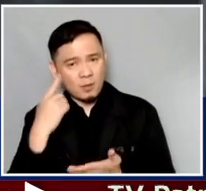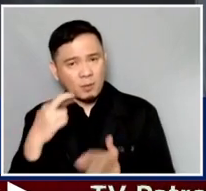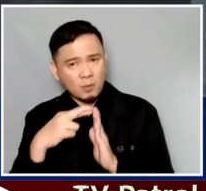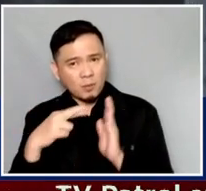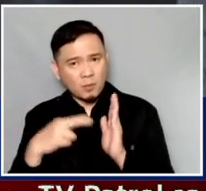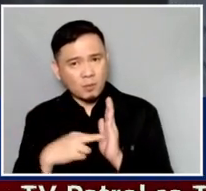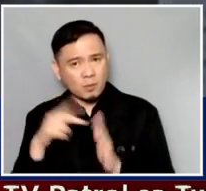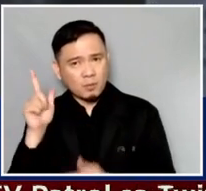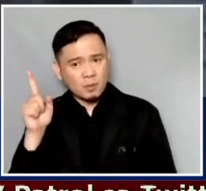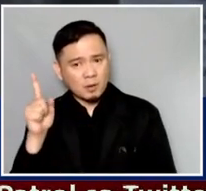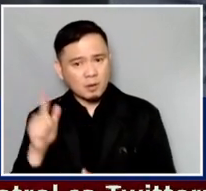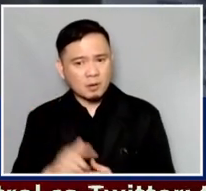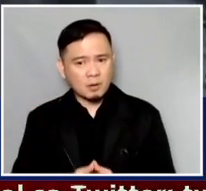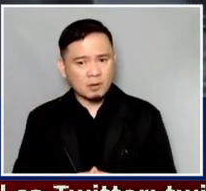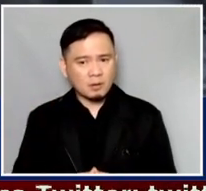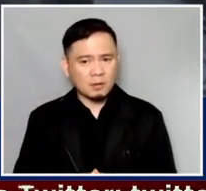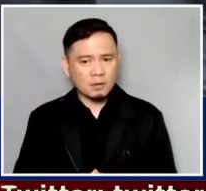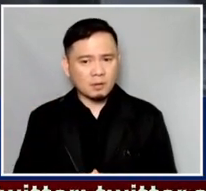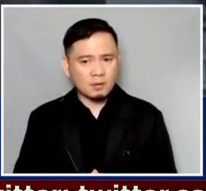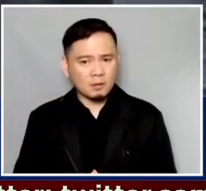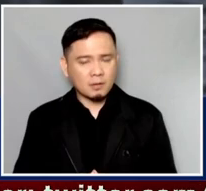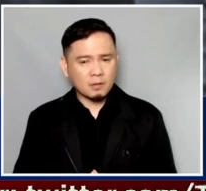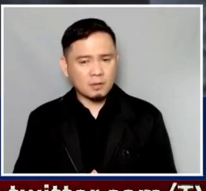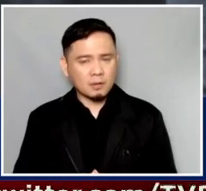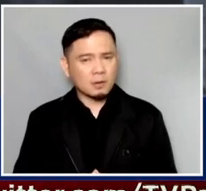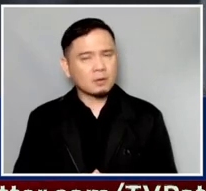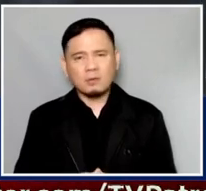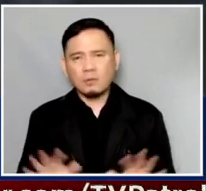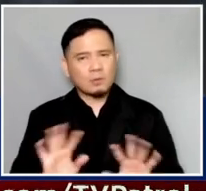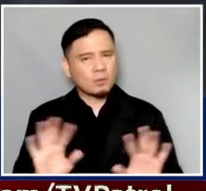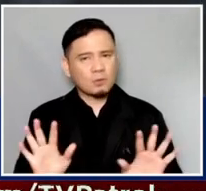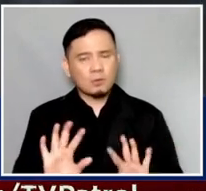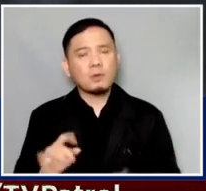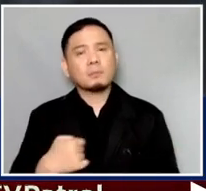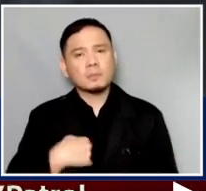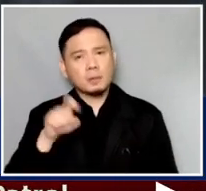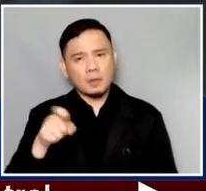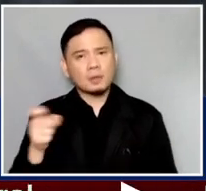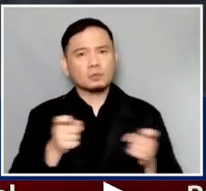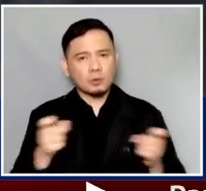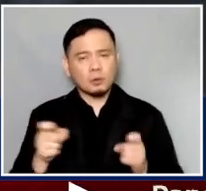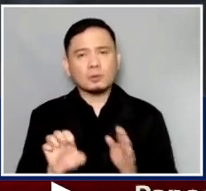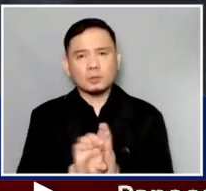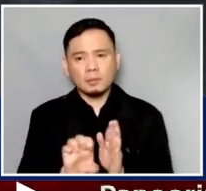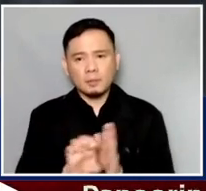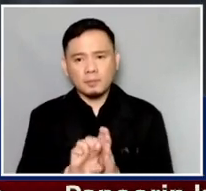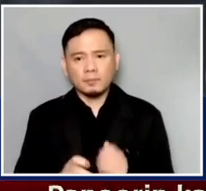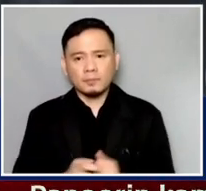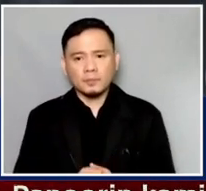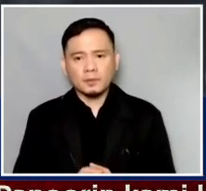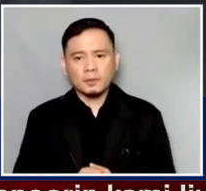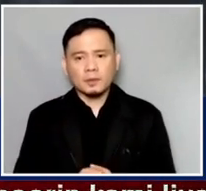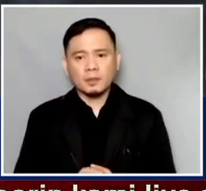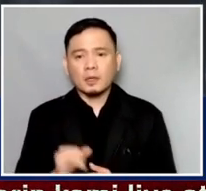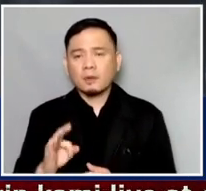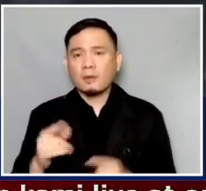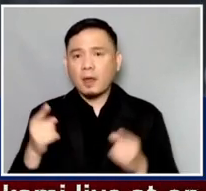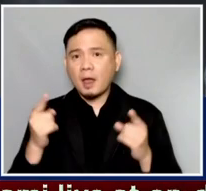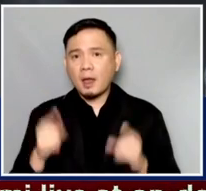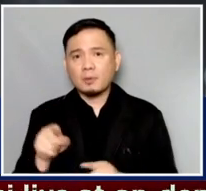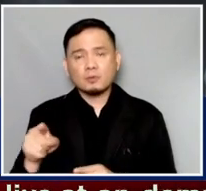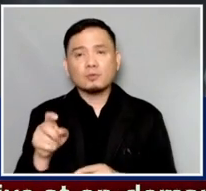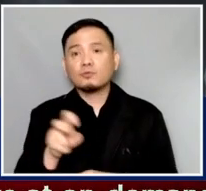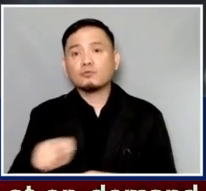declare an area under community control. Kasi, alikawa, example, nagbabarilan sila dun sa Lanao del Sur